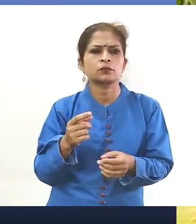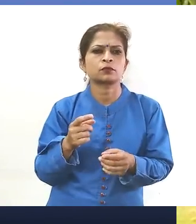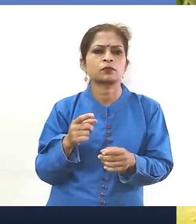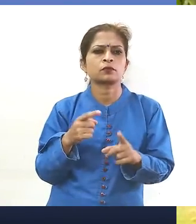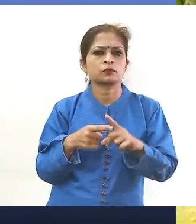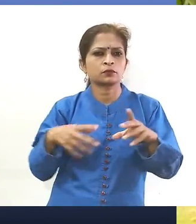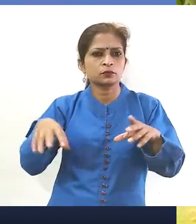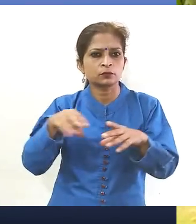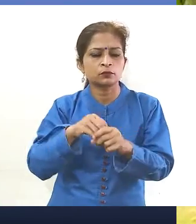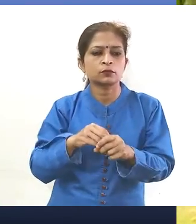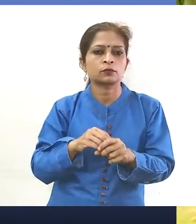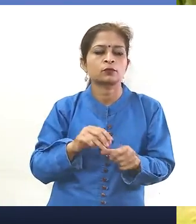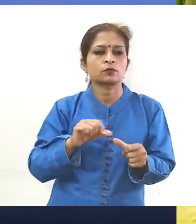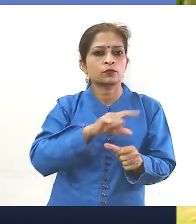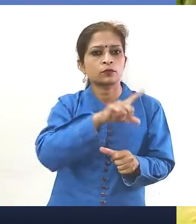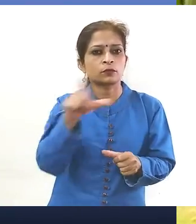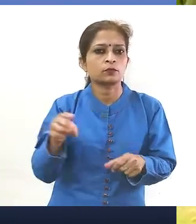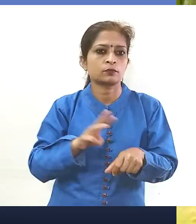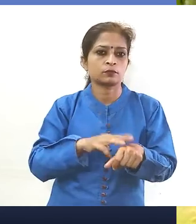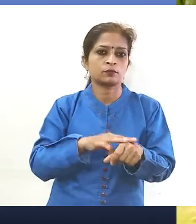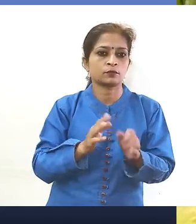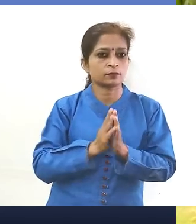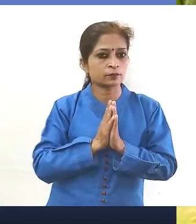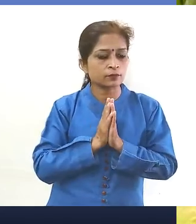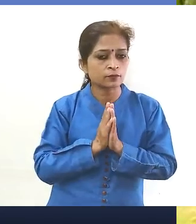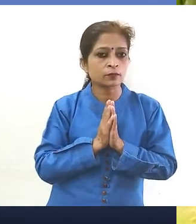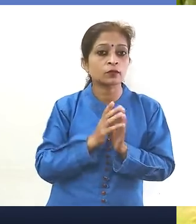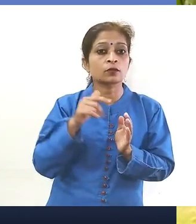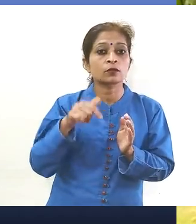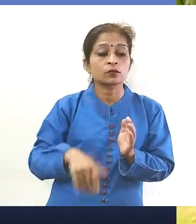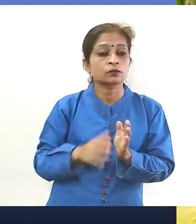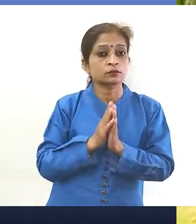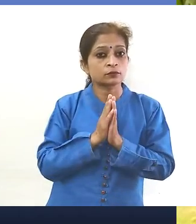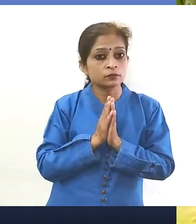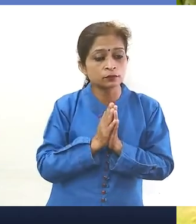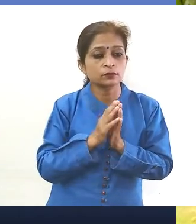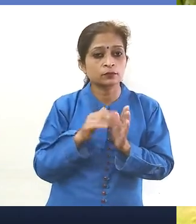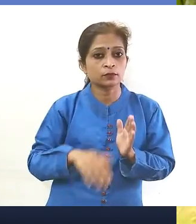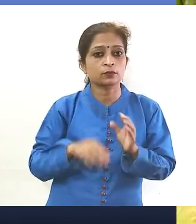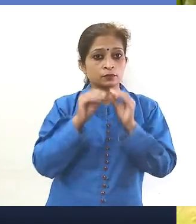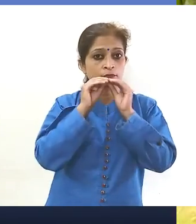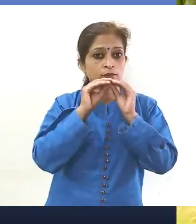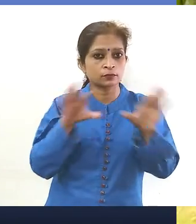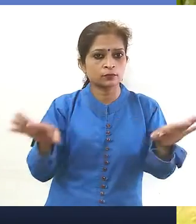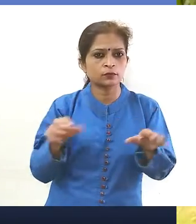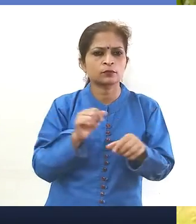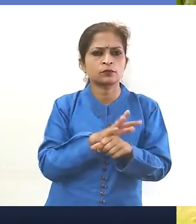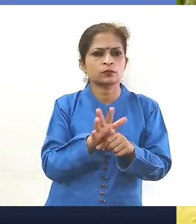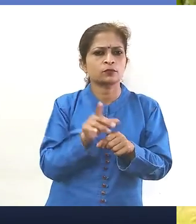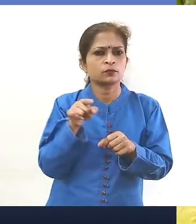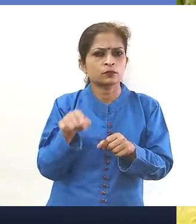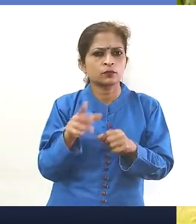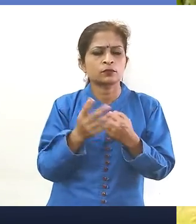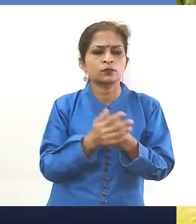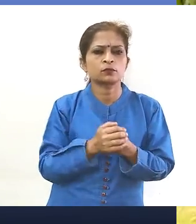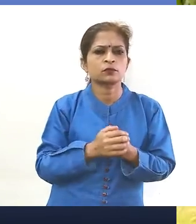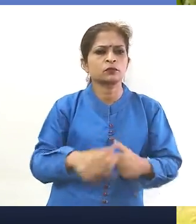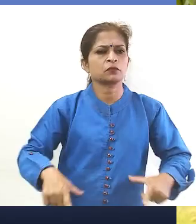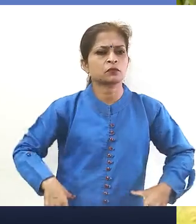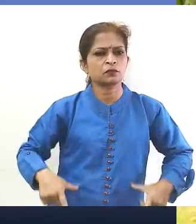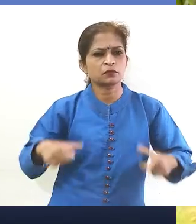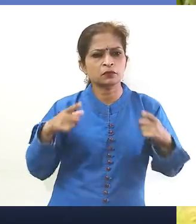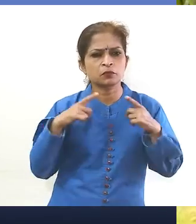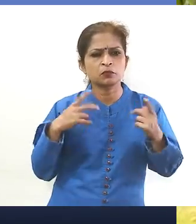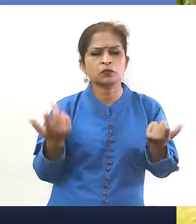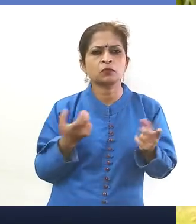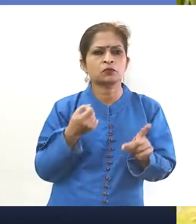भाई बहनों को मैं प्रणाम करता हूँ। और प्रणाम करते हुए यह आह्वान करता हूँ कि कोरोना काल से लेकर के जीवन के हर